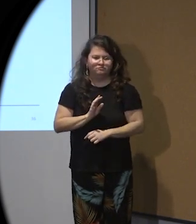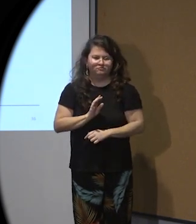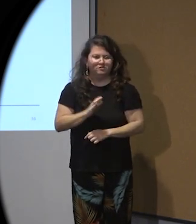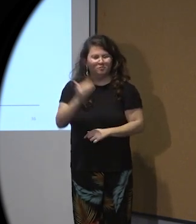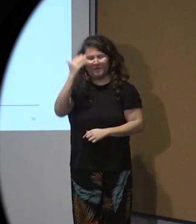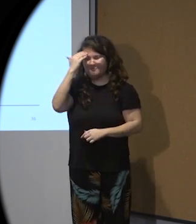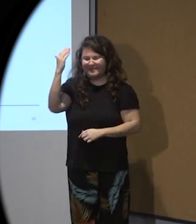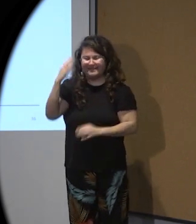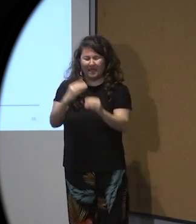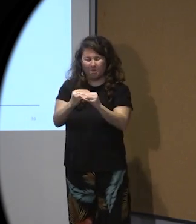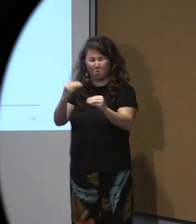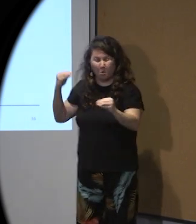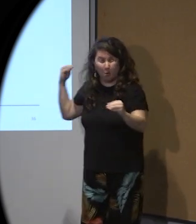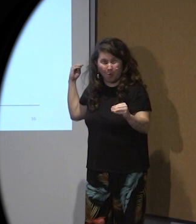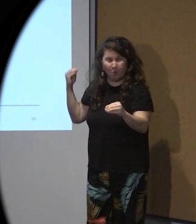après un déconditionnement,